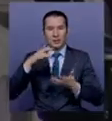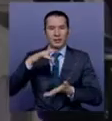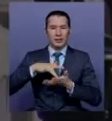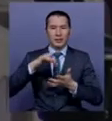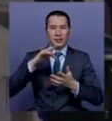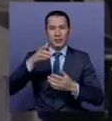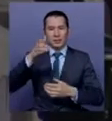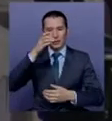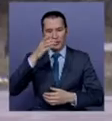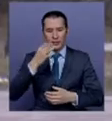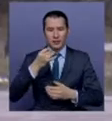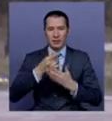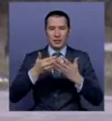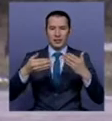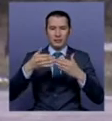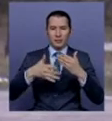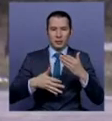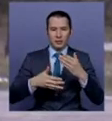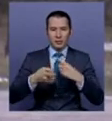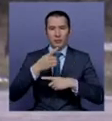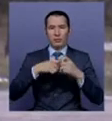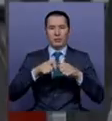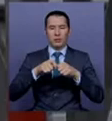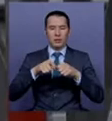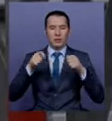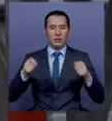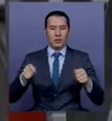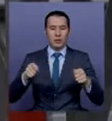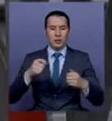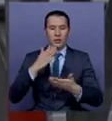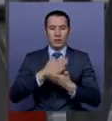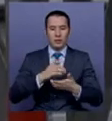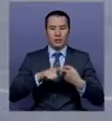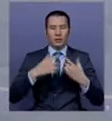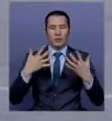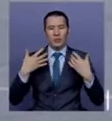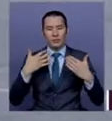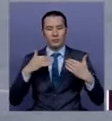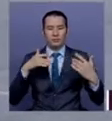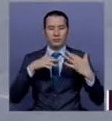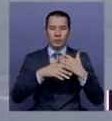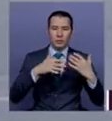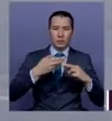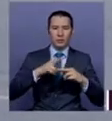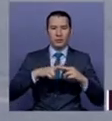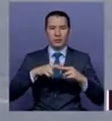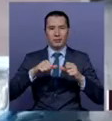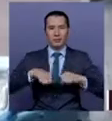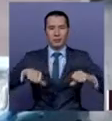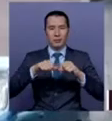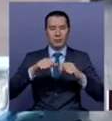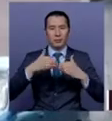басқан сандардың қызметі қайта жанданады. Саябақтардағы шектеулер де алынады. Жолаушыларға арналған әуе тасымалының жұмысы қалпына